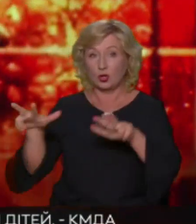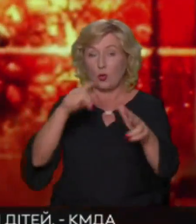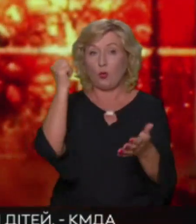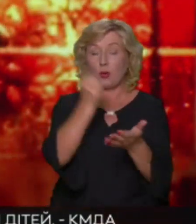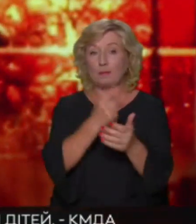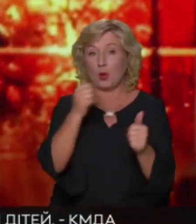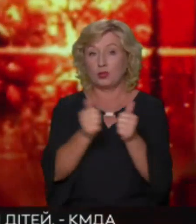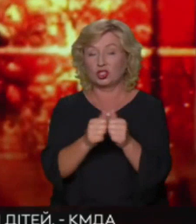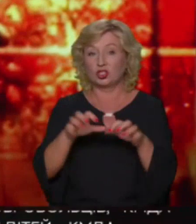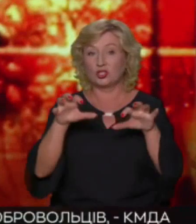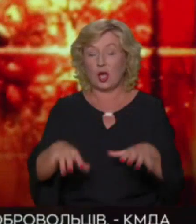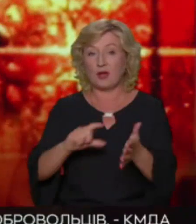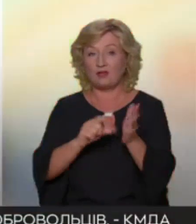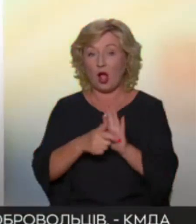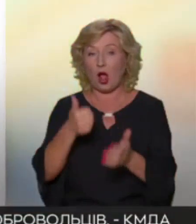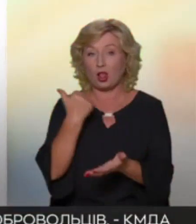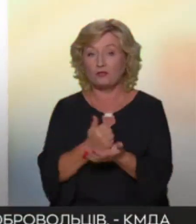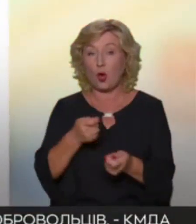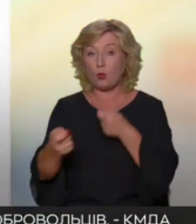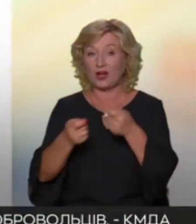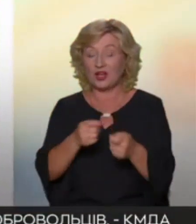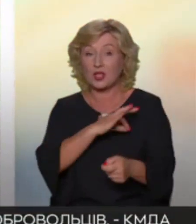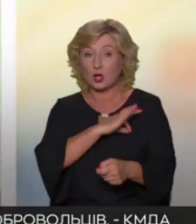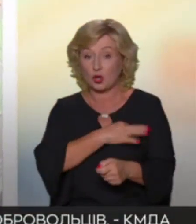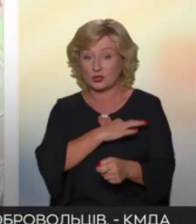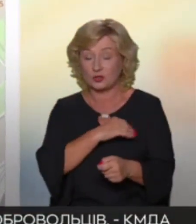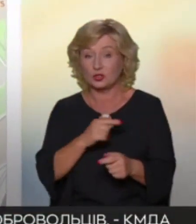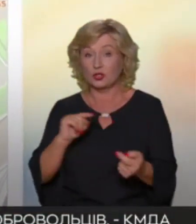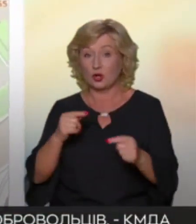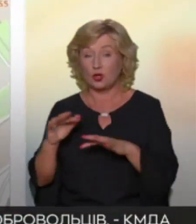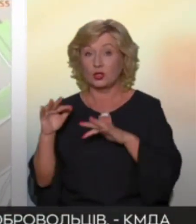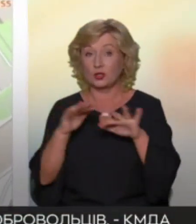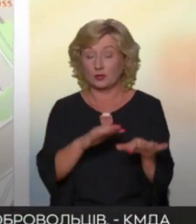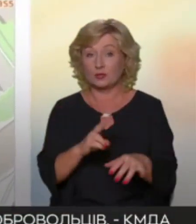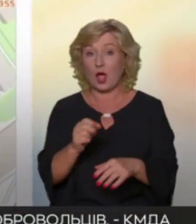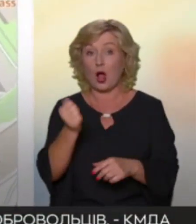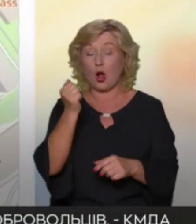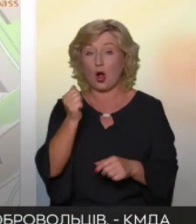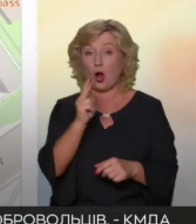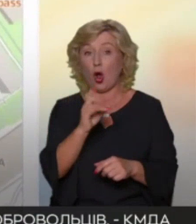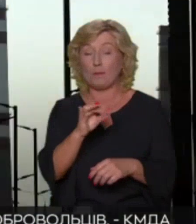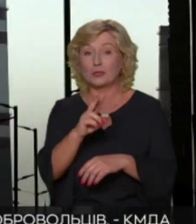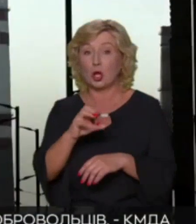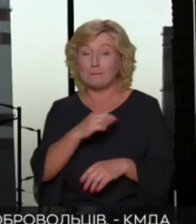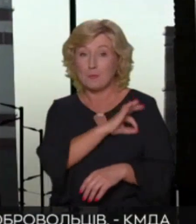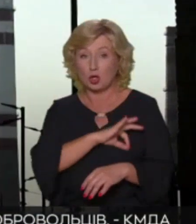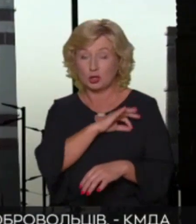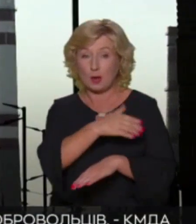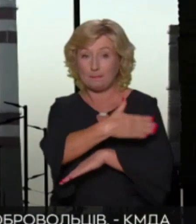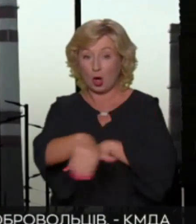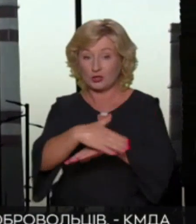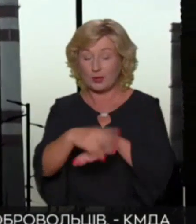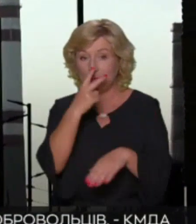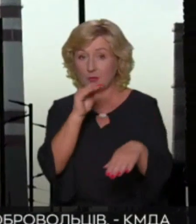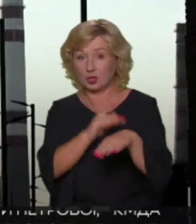поблизу штаб-квартири головного управління розвідки щодо контрнаступу на Комсомольському проспекті. І підмітив це